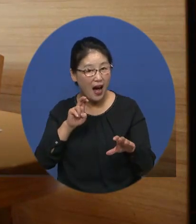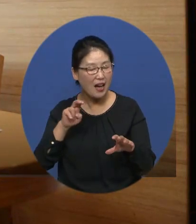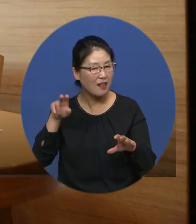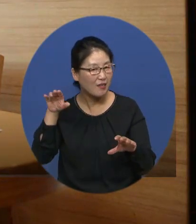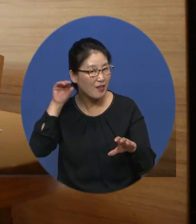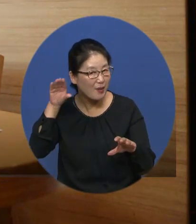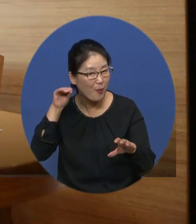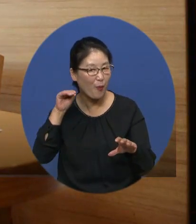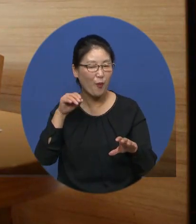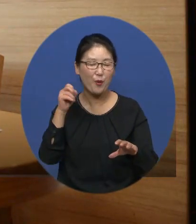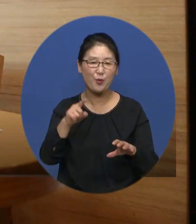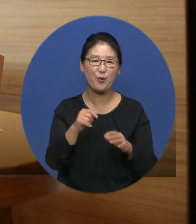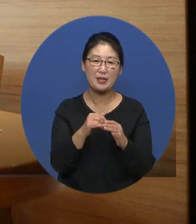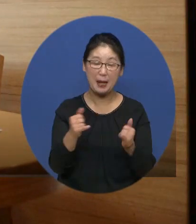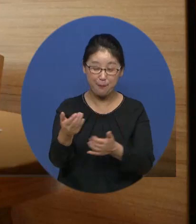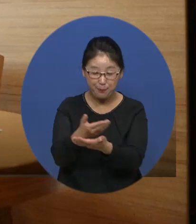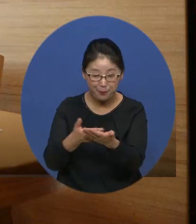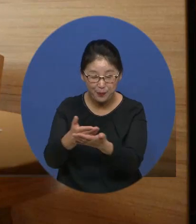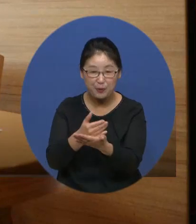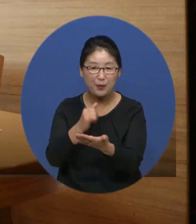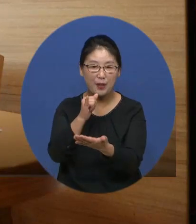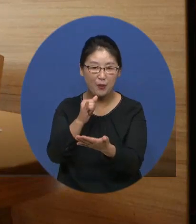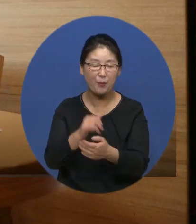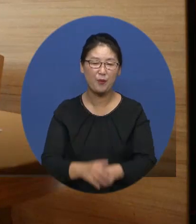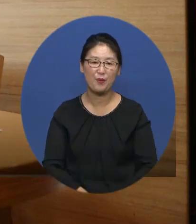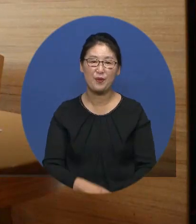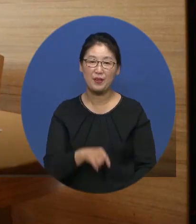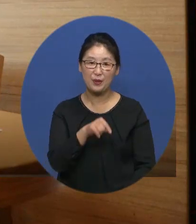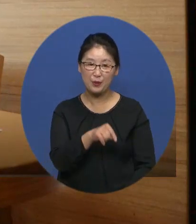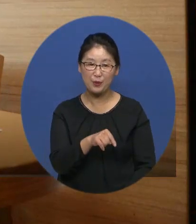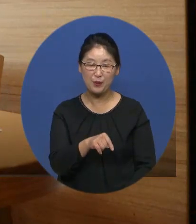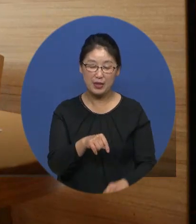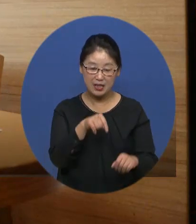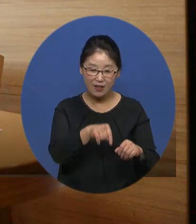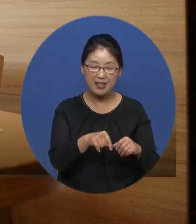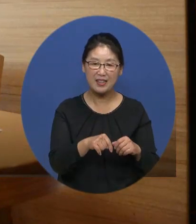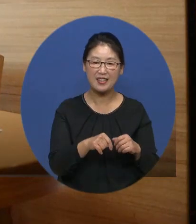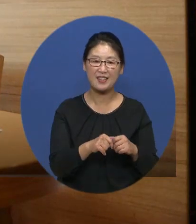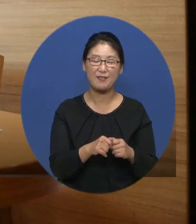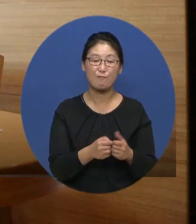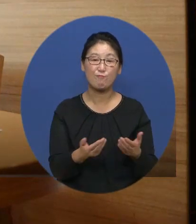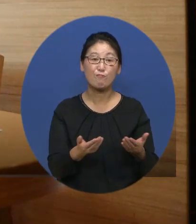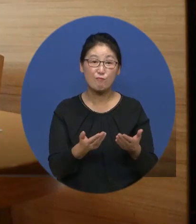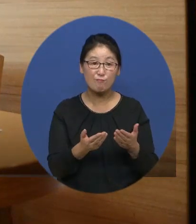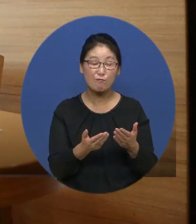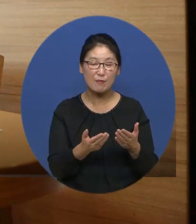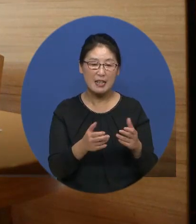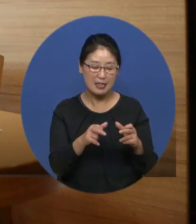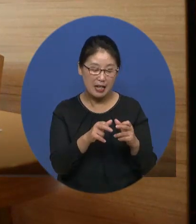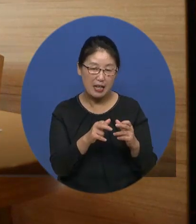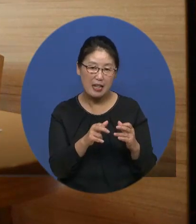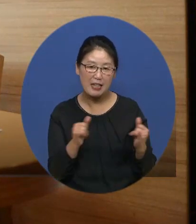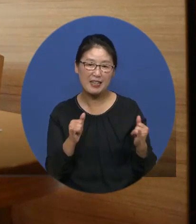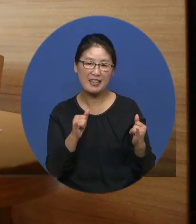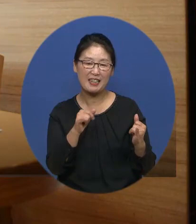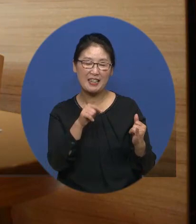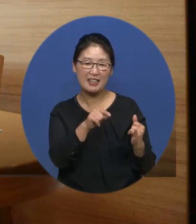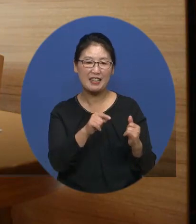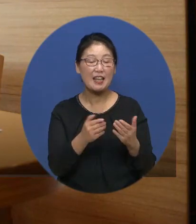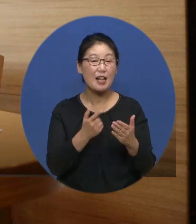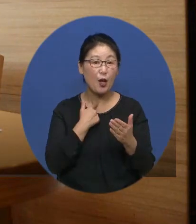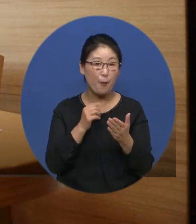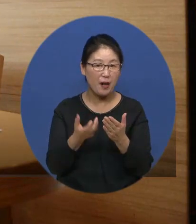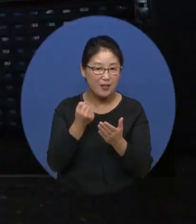또 우리 장애인들은 향후에 이 경험을 살려서 더 나은 곳으로 갈 수 있게 고객이 그들에게 꿈을 줄 수 있는